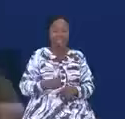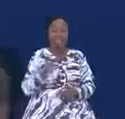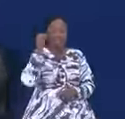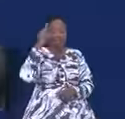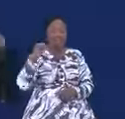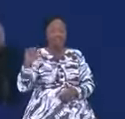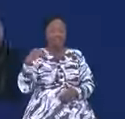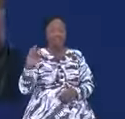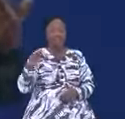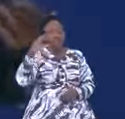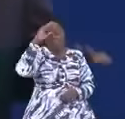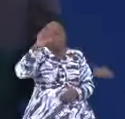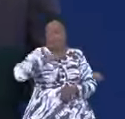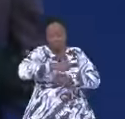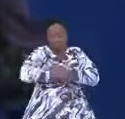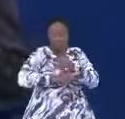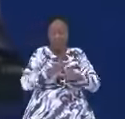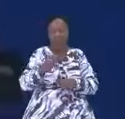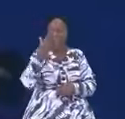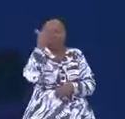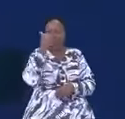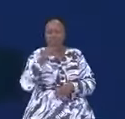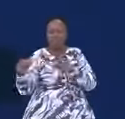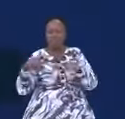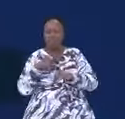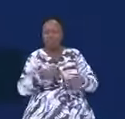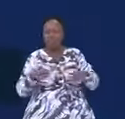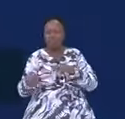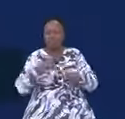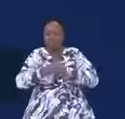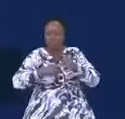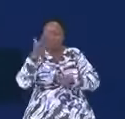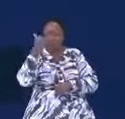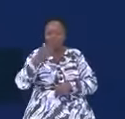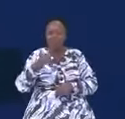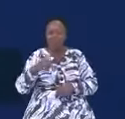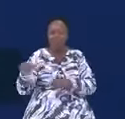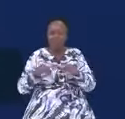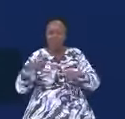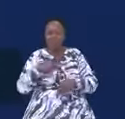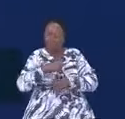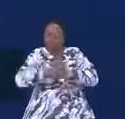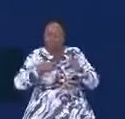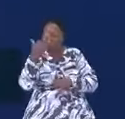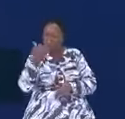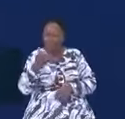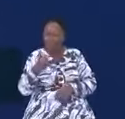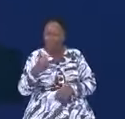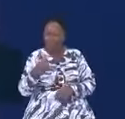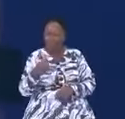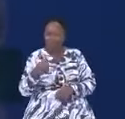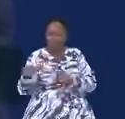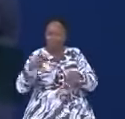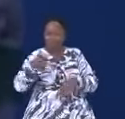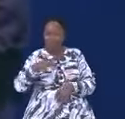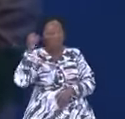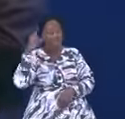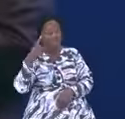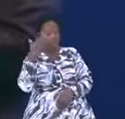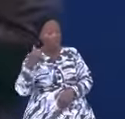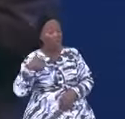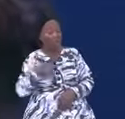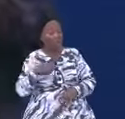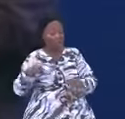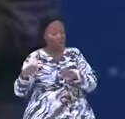souffrons nous et en comprenant pourquoi nous souffrons et que nous comprenons est-ce que nous saisissons les raisons pour